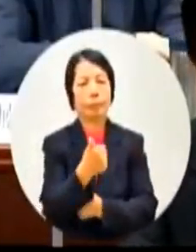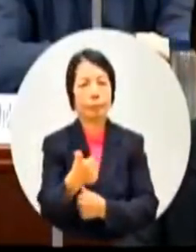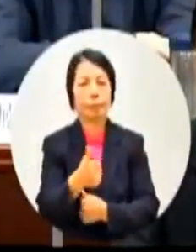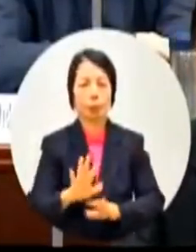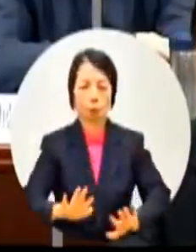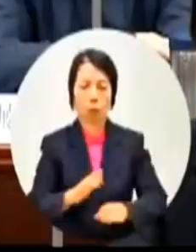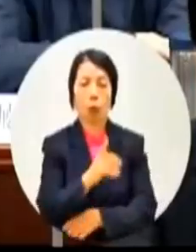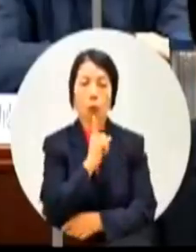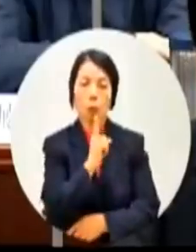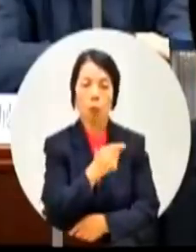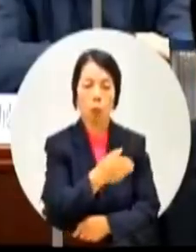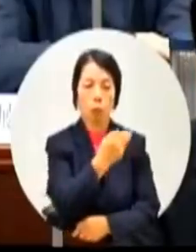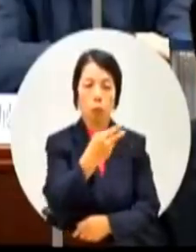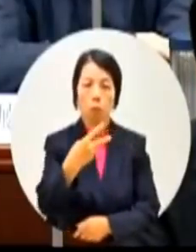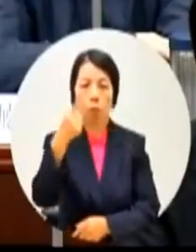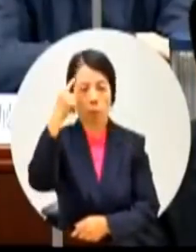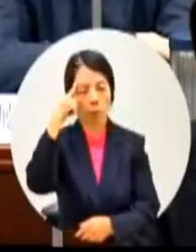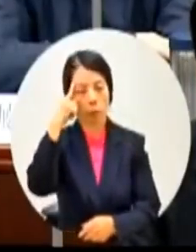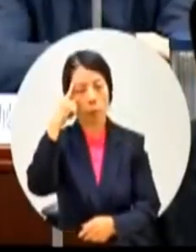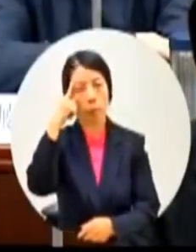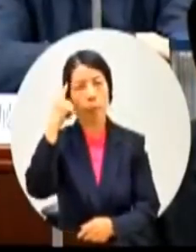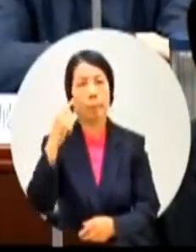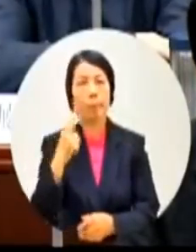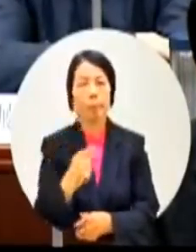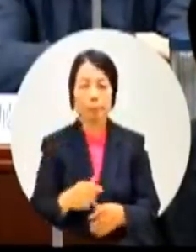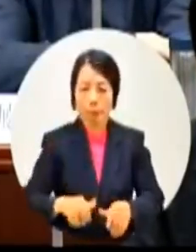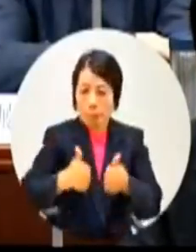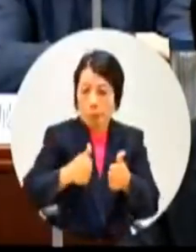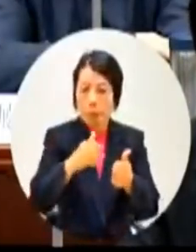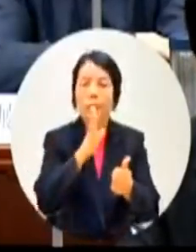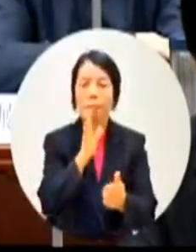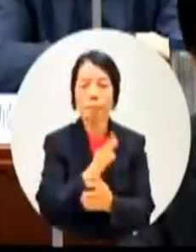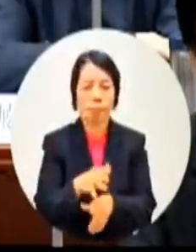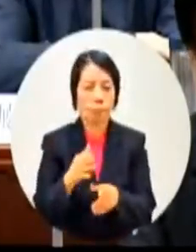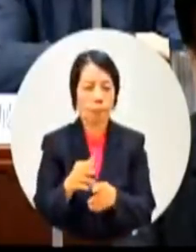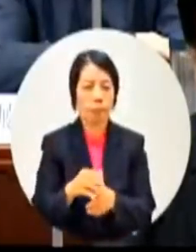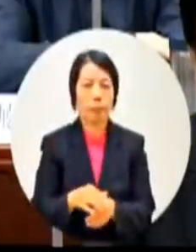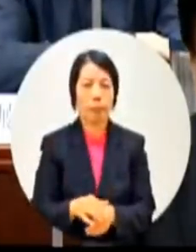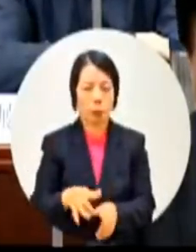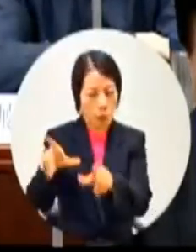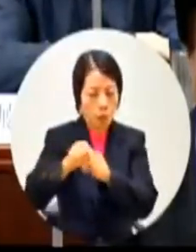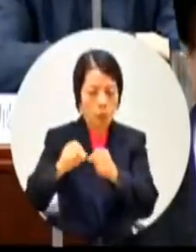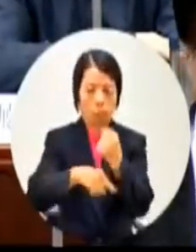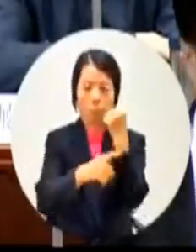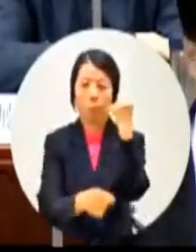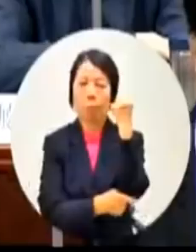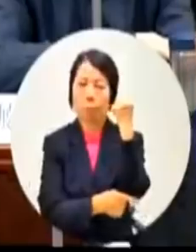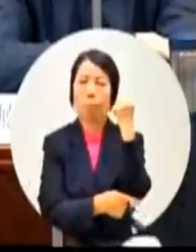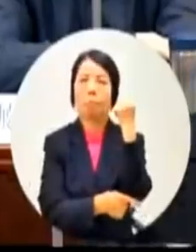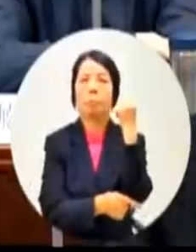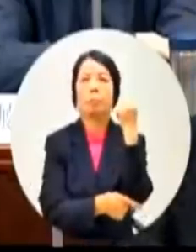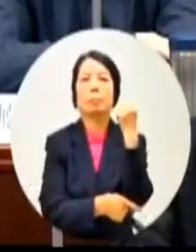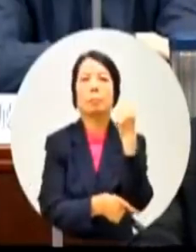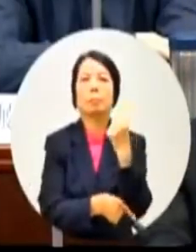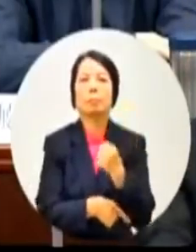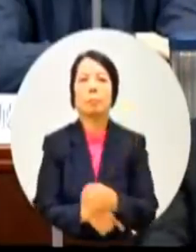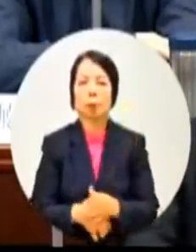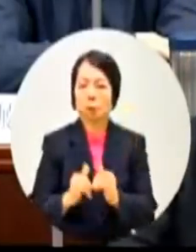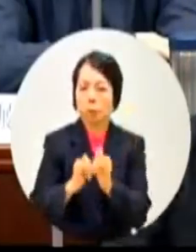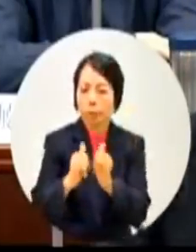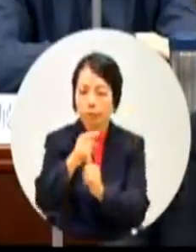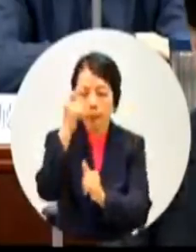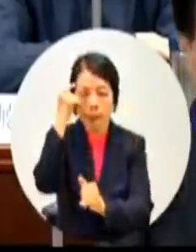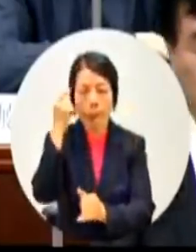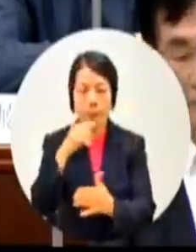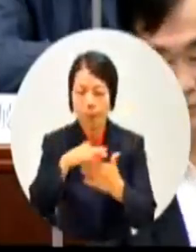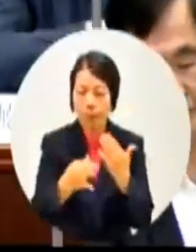法本文、宪法增修条文以及两岸人民关系条例。以及我所属的政党国民党中央